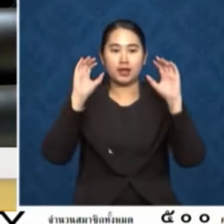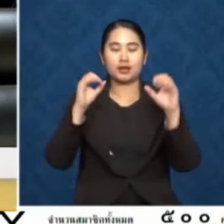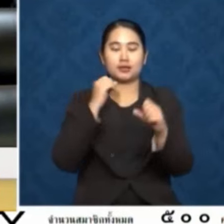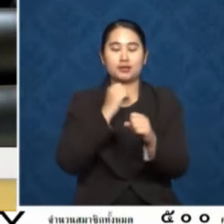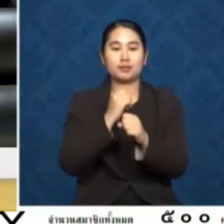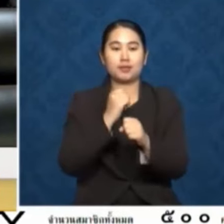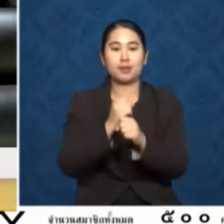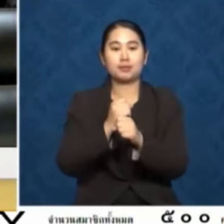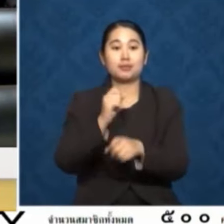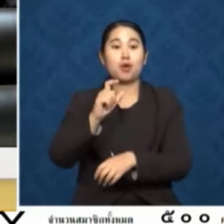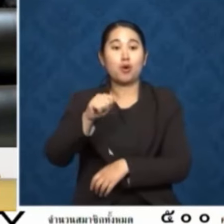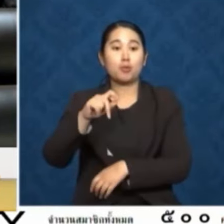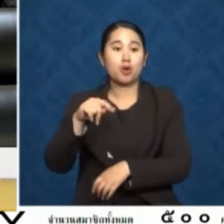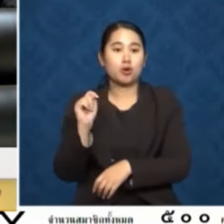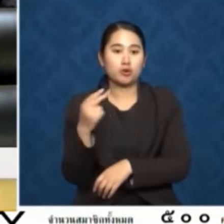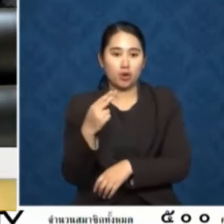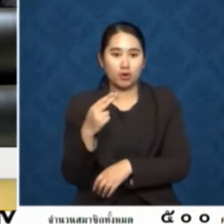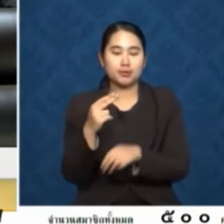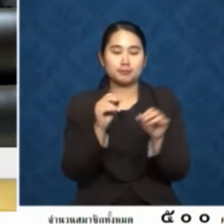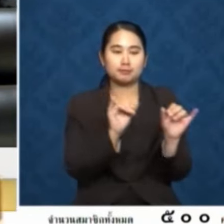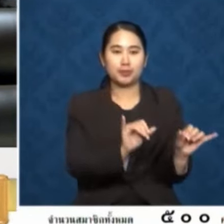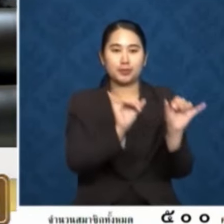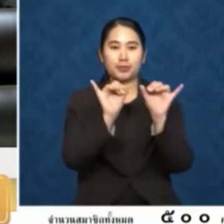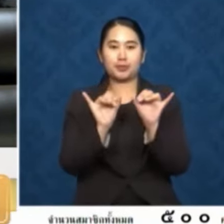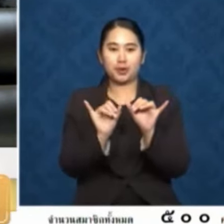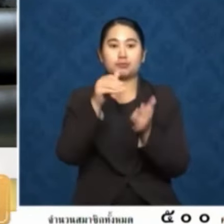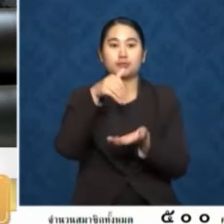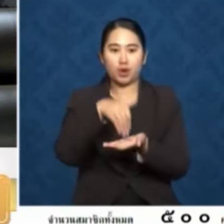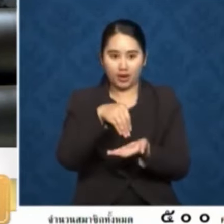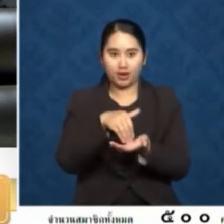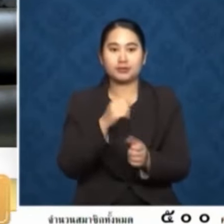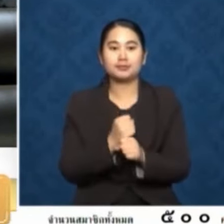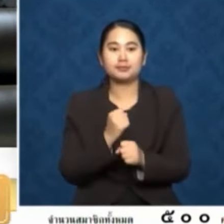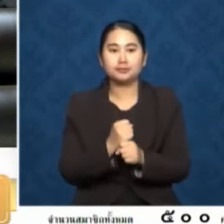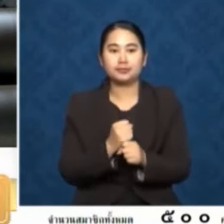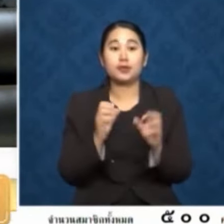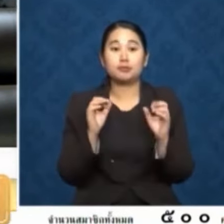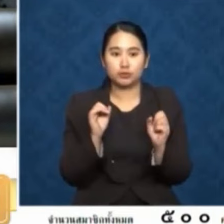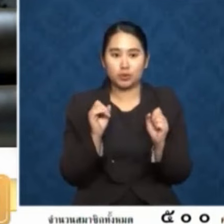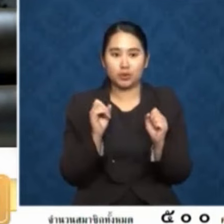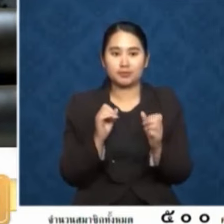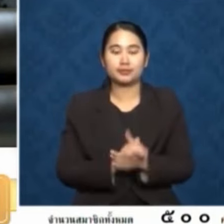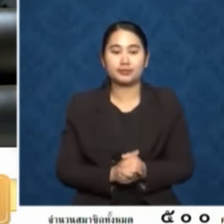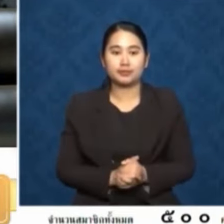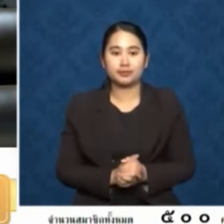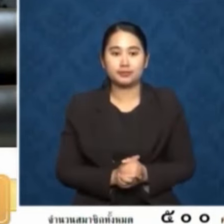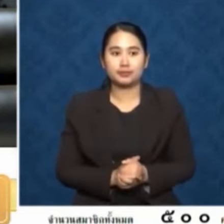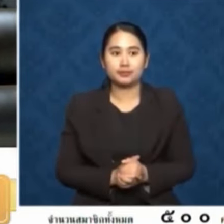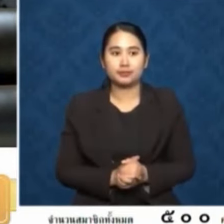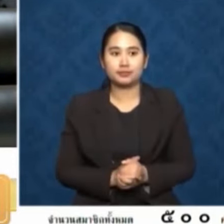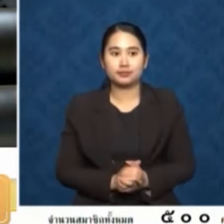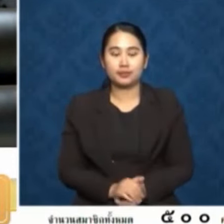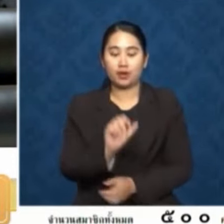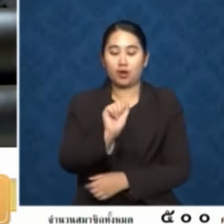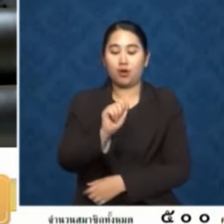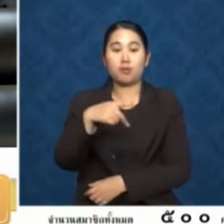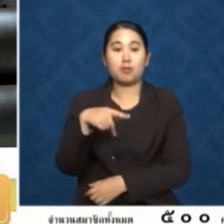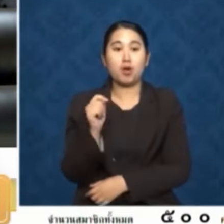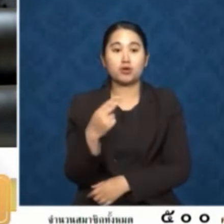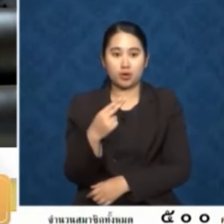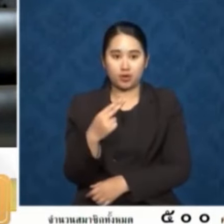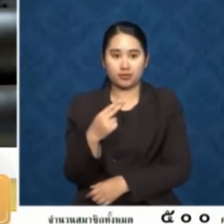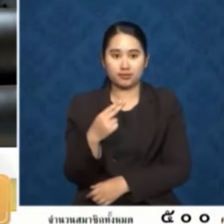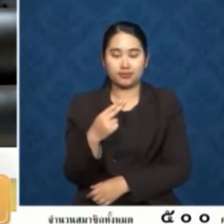นท้องถิ่นเนี่ยมาไว้ที่ส่วนกลางท่านประธานครับองค์กรปกครองส่วนท้องถิ่